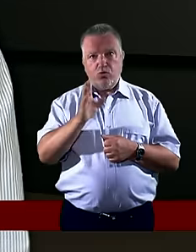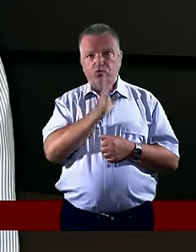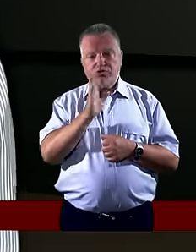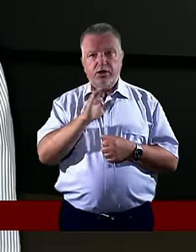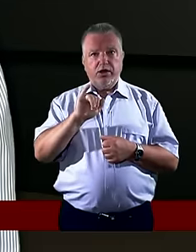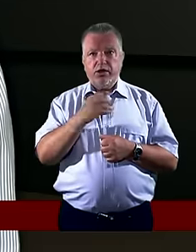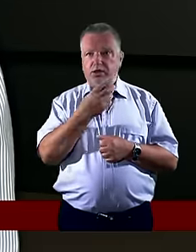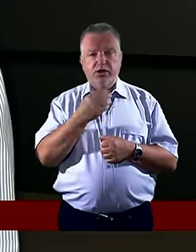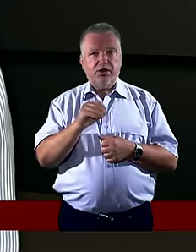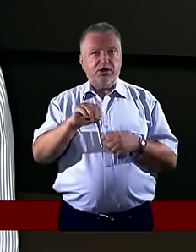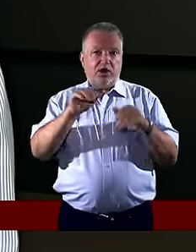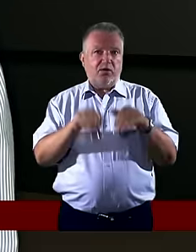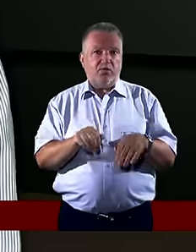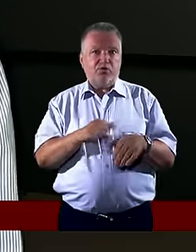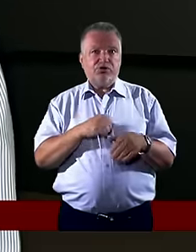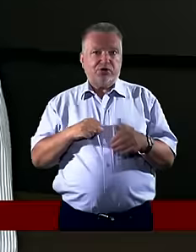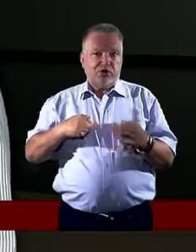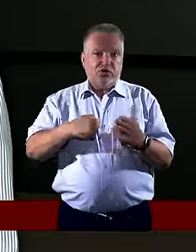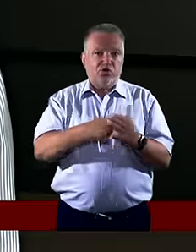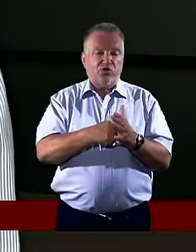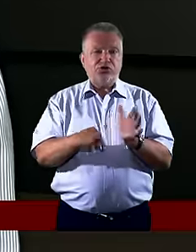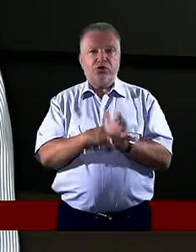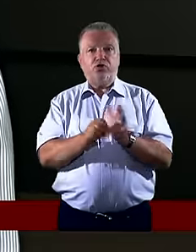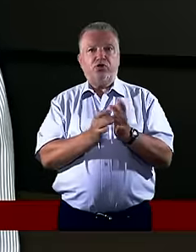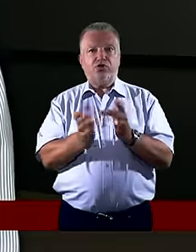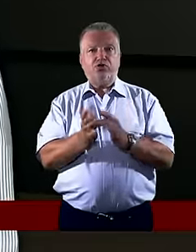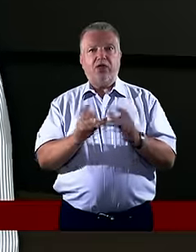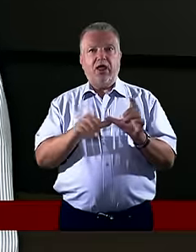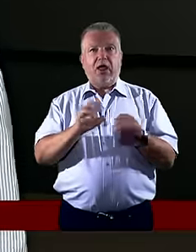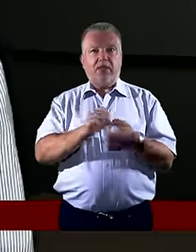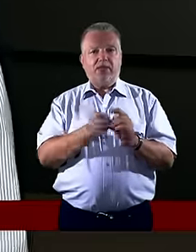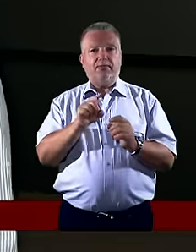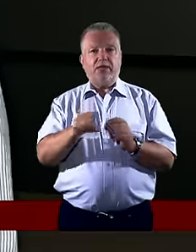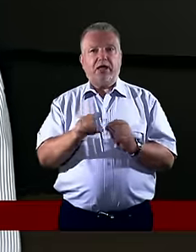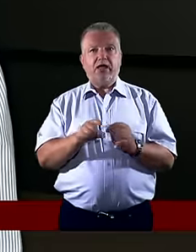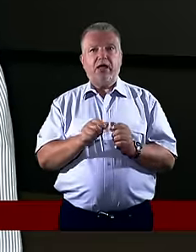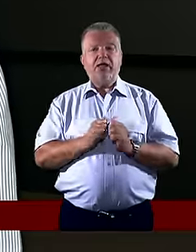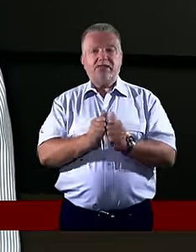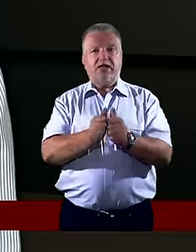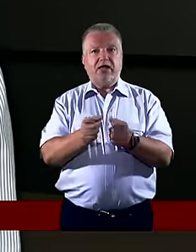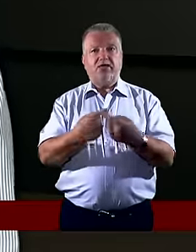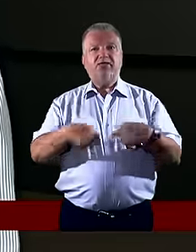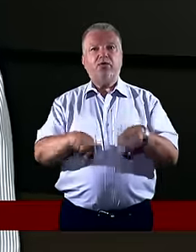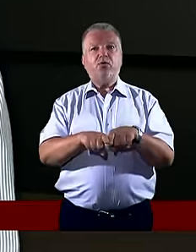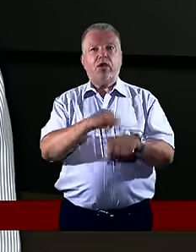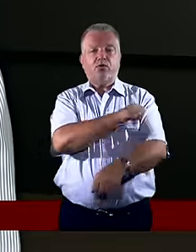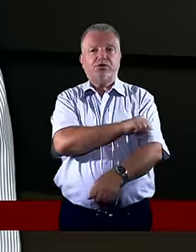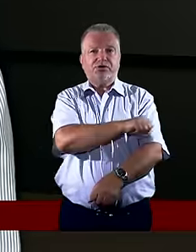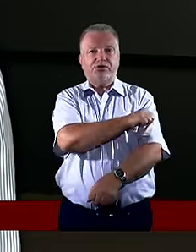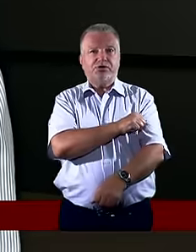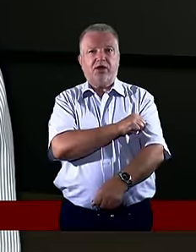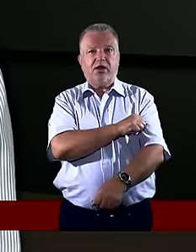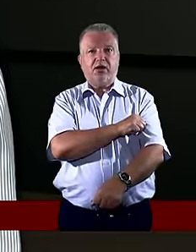niskiego wzrostu na dodatek nie miał szansy, żeby się przedrzeć do Pana Jezusa. Ale słuchajcie, gdyby taką rolę spełniało chrześcijaństwo,